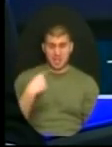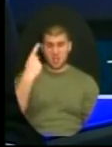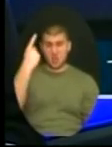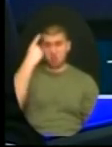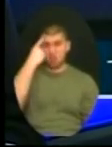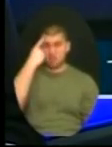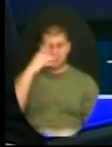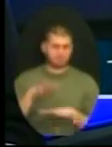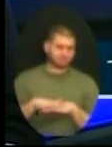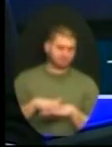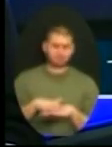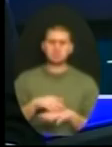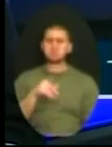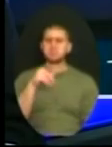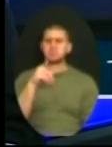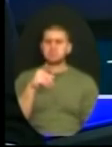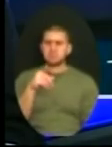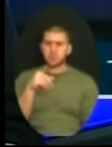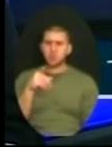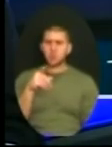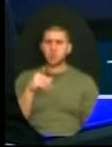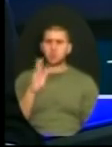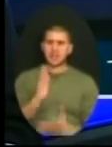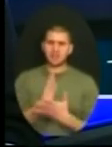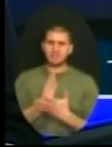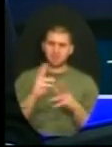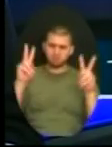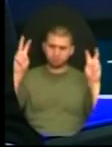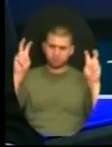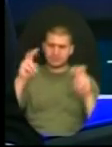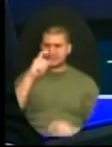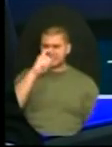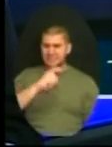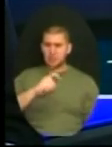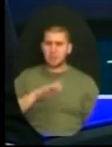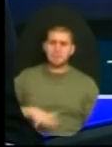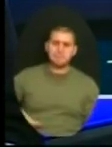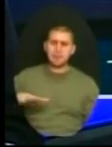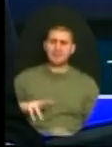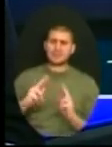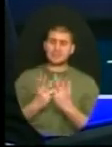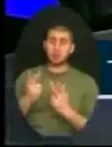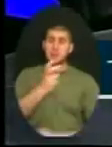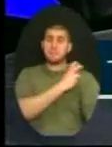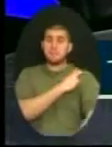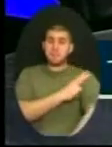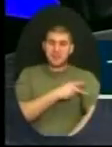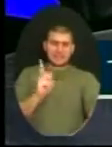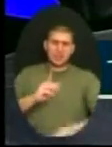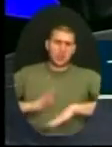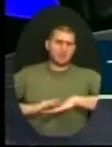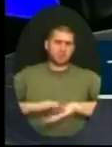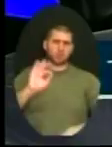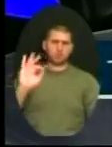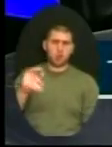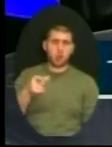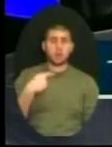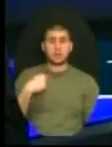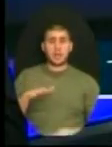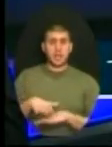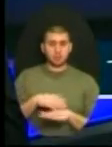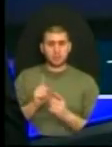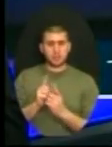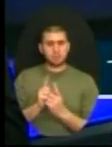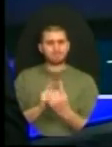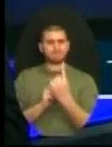חושבת שהוא זיהם את המרחב הציבורי, מפכ"ל, זה לא התפקיד שלו. הרגשתי שעומד